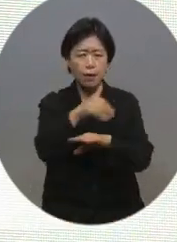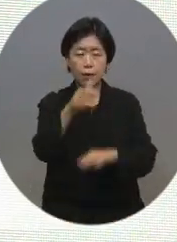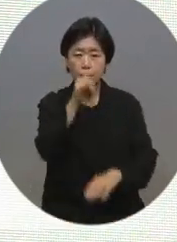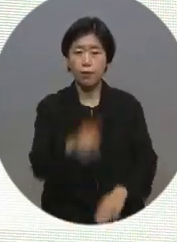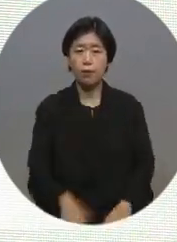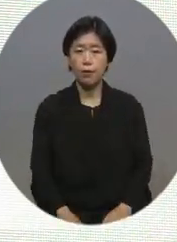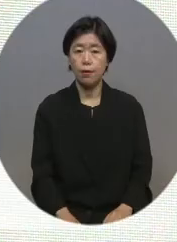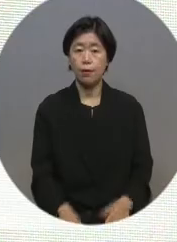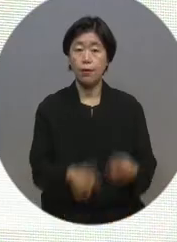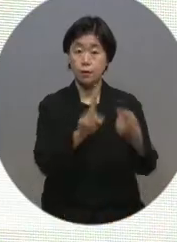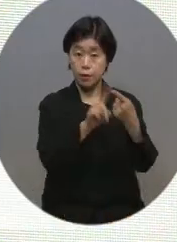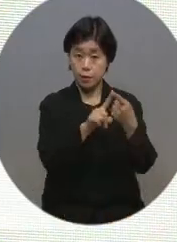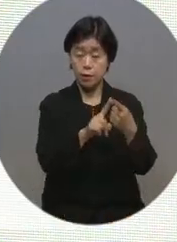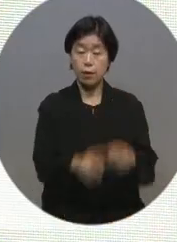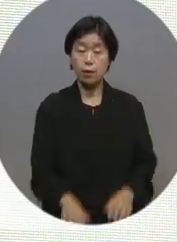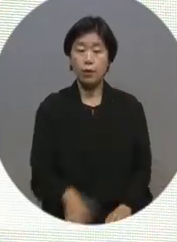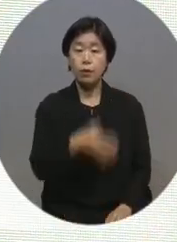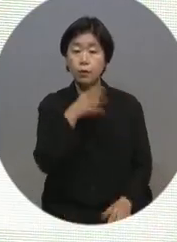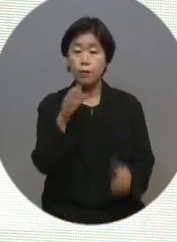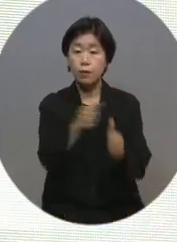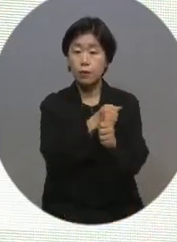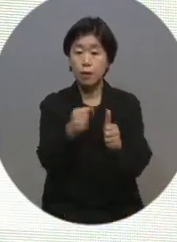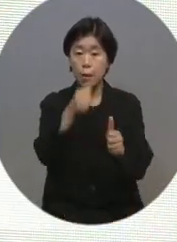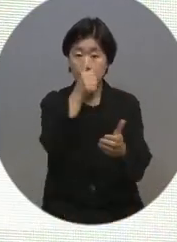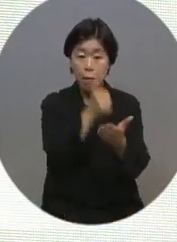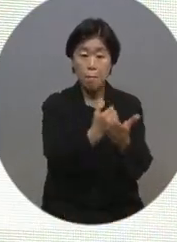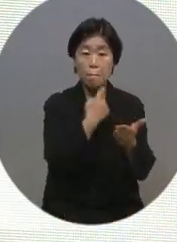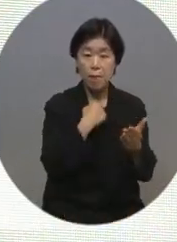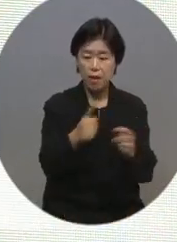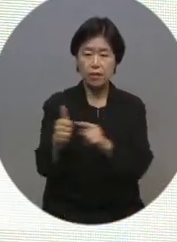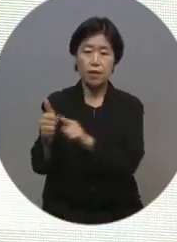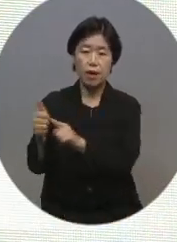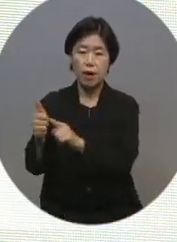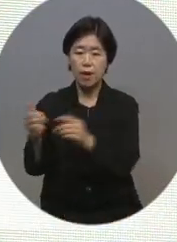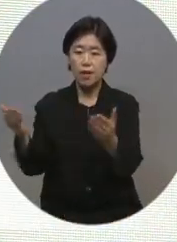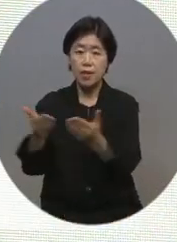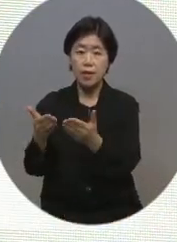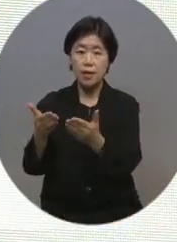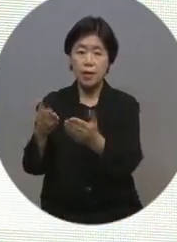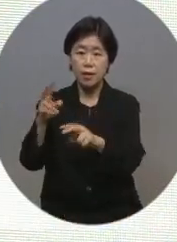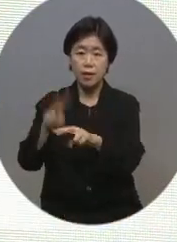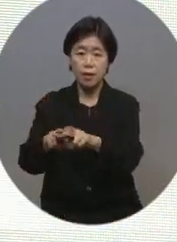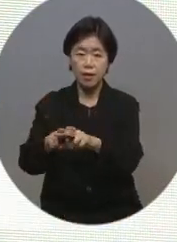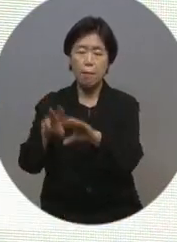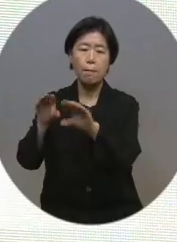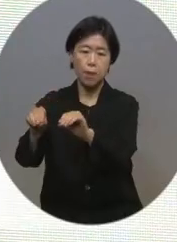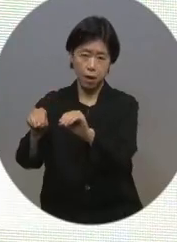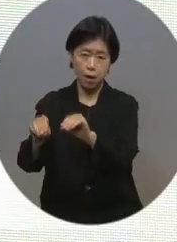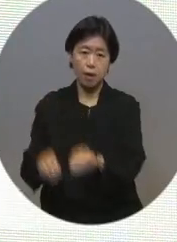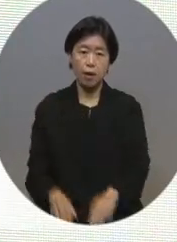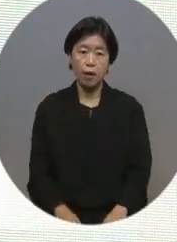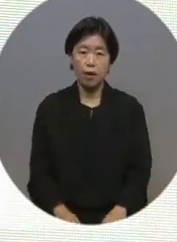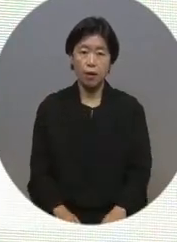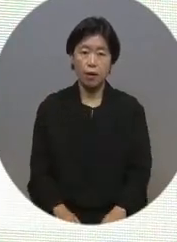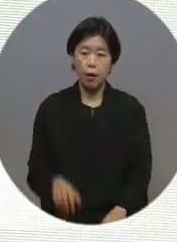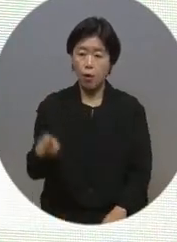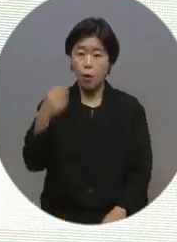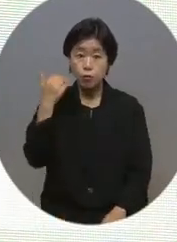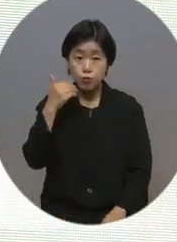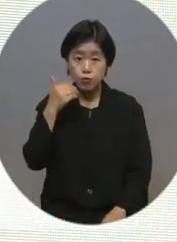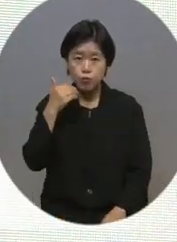있습니다. 첫 번째로 노인학대 범죄자의 취업 제한 대상의 확대 및 취업 실태를